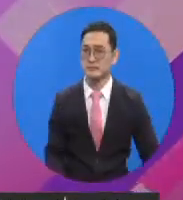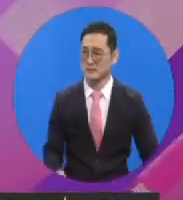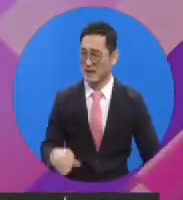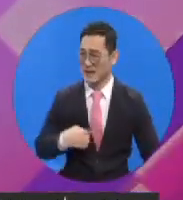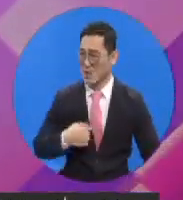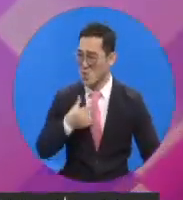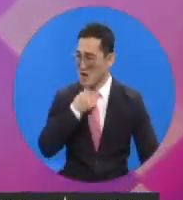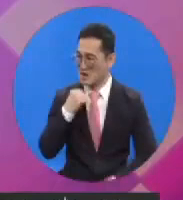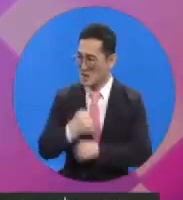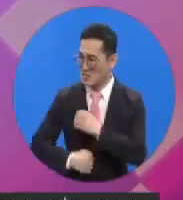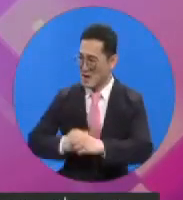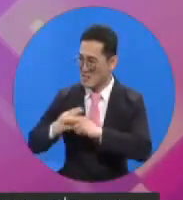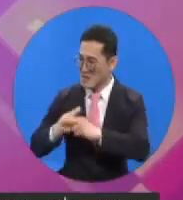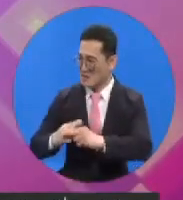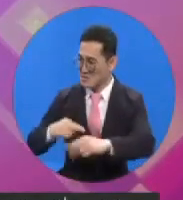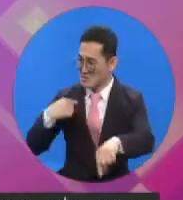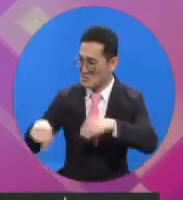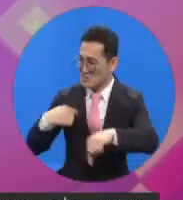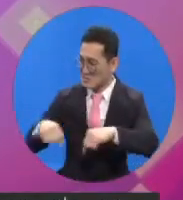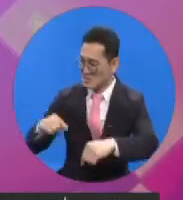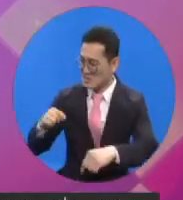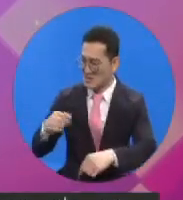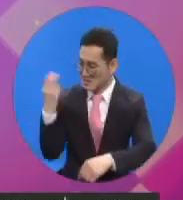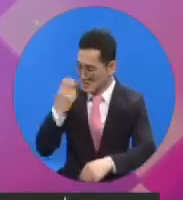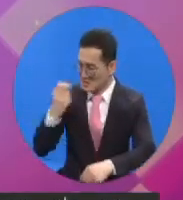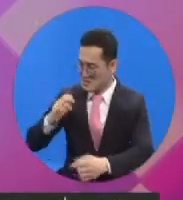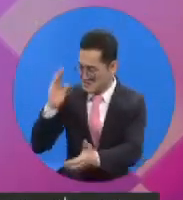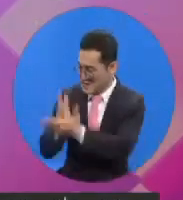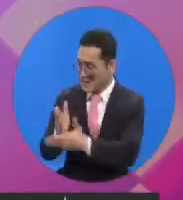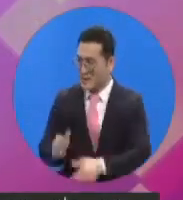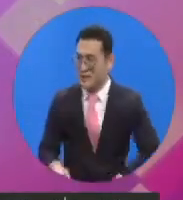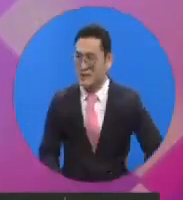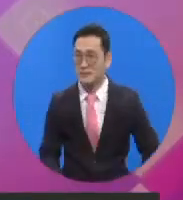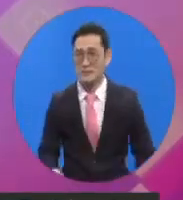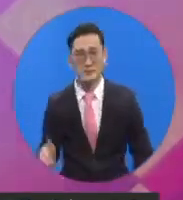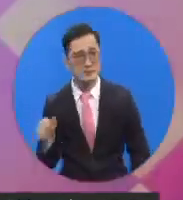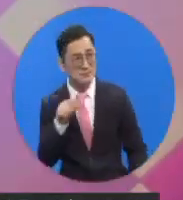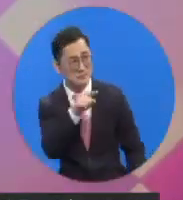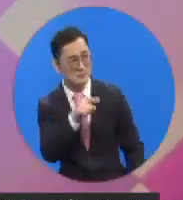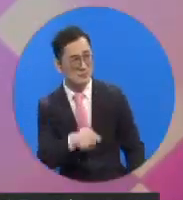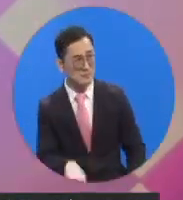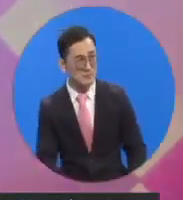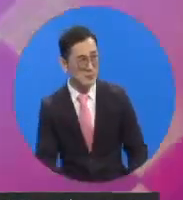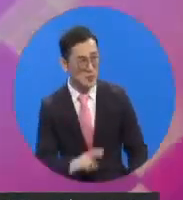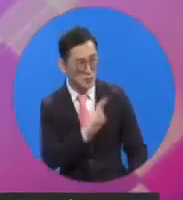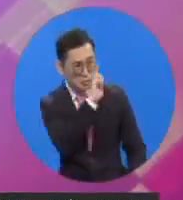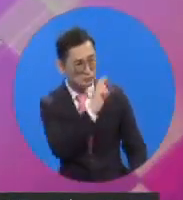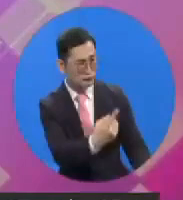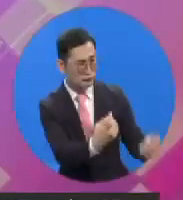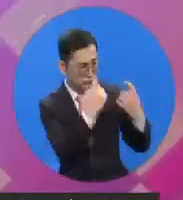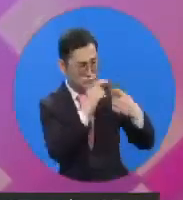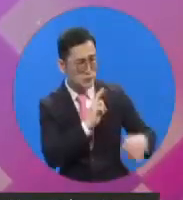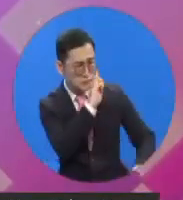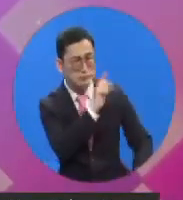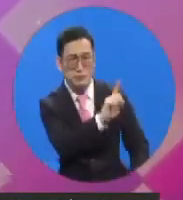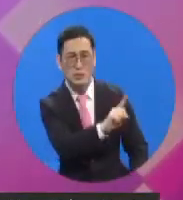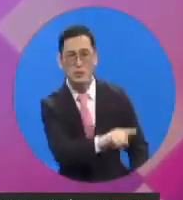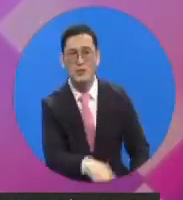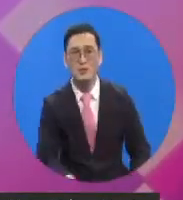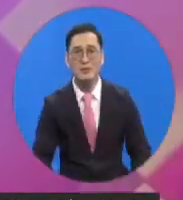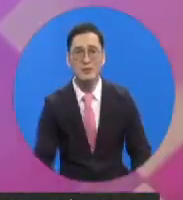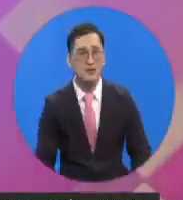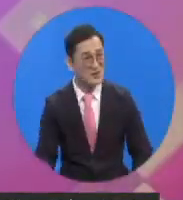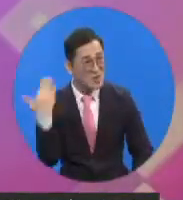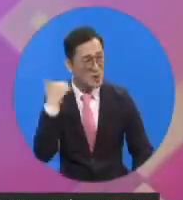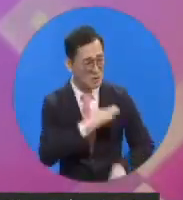된다라고 비판을 하자 윤석열 검찰총장은 선택적 의심 아니냐라며 과거엔 저에게 안 그러셨지 않습니까?